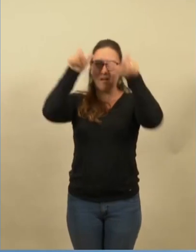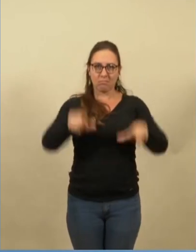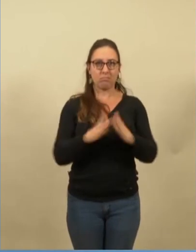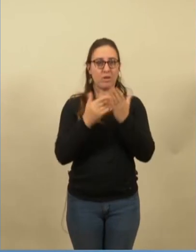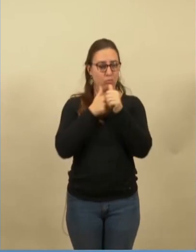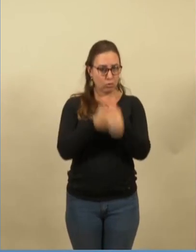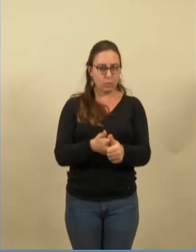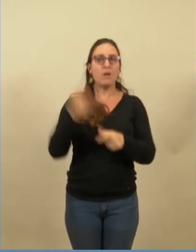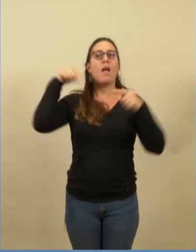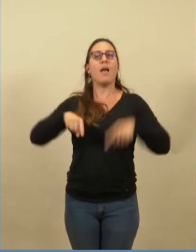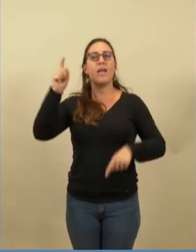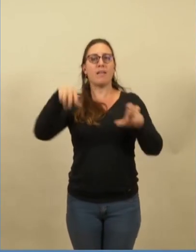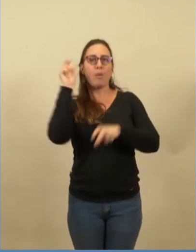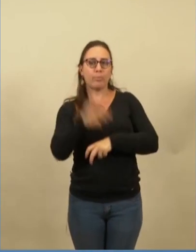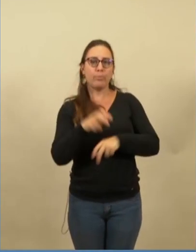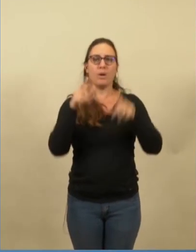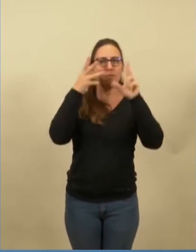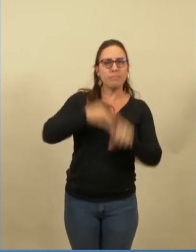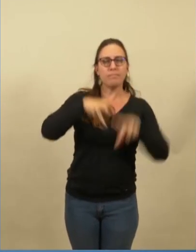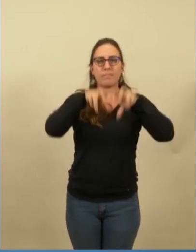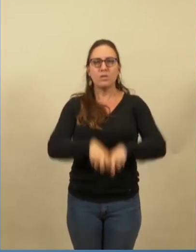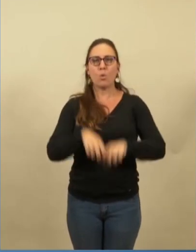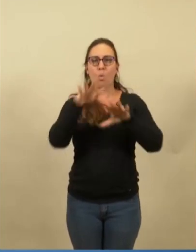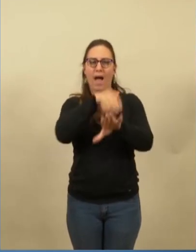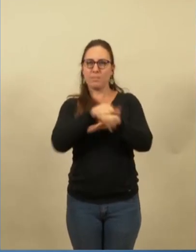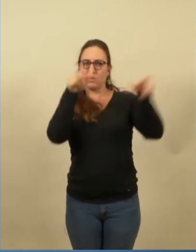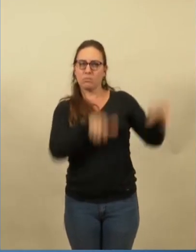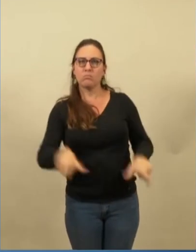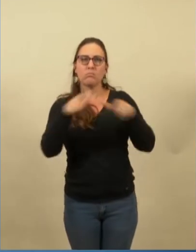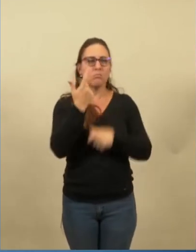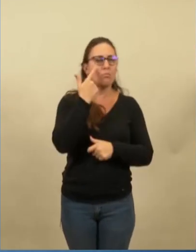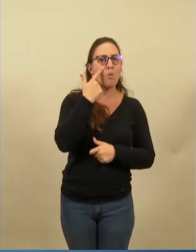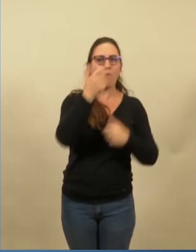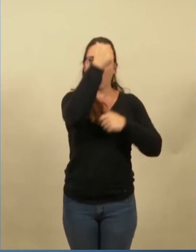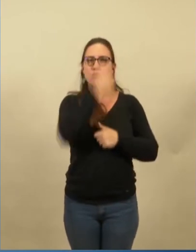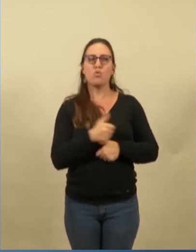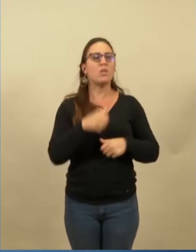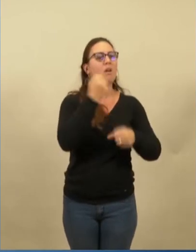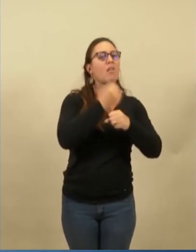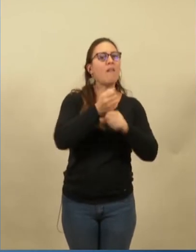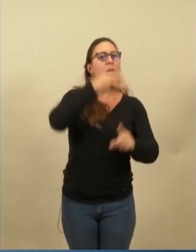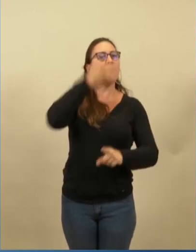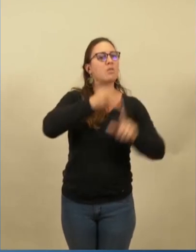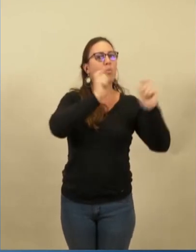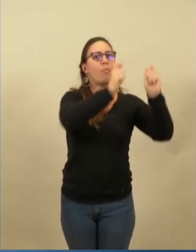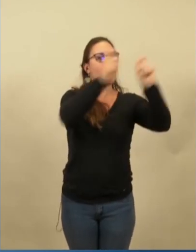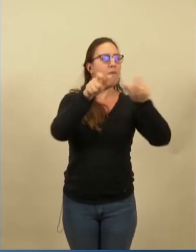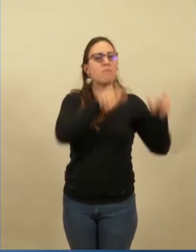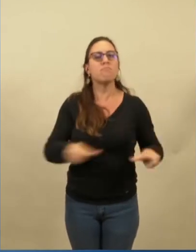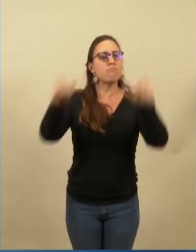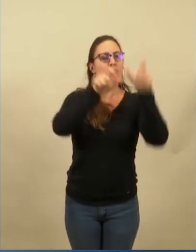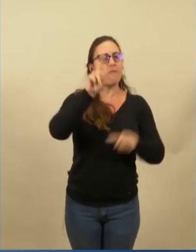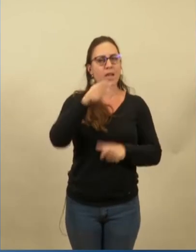l'étape diligenter des missions d'études et d'inspection afin de vérifier les conditions dans lesquelles ces musées exécutent l'émission qui leur sont confiées par la loi